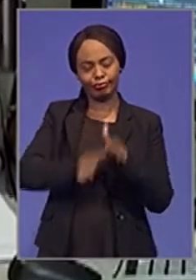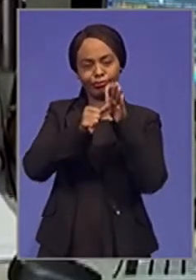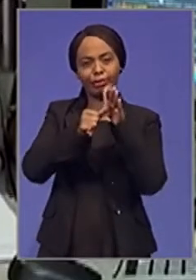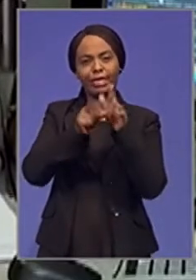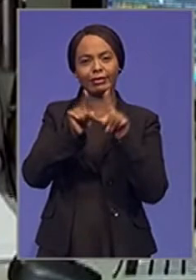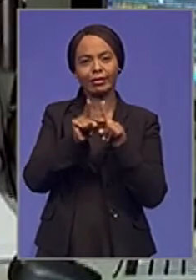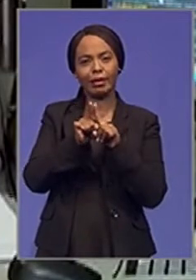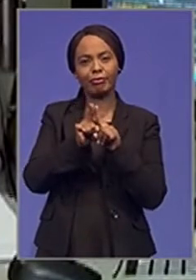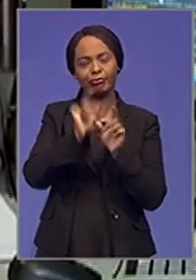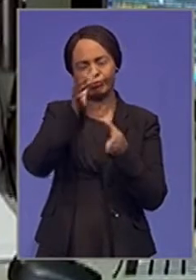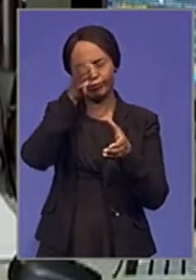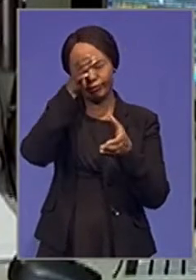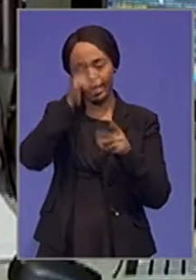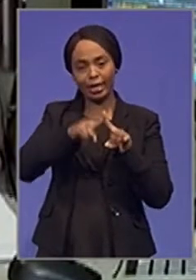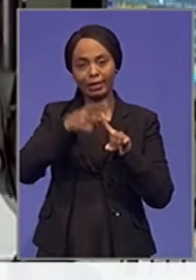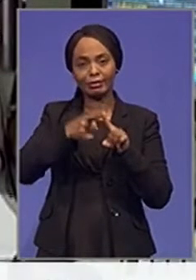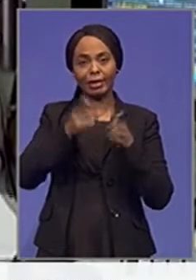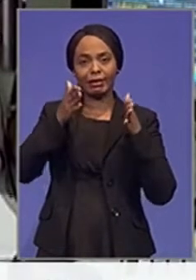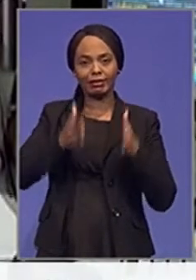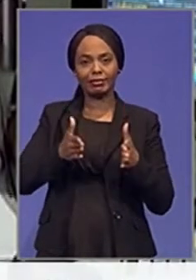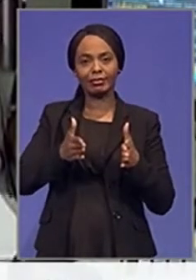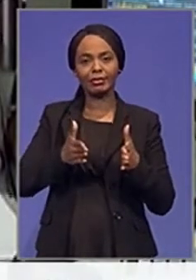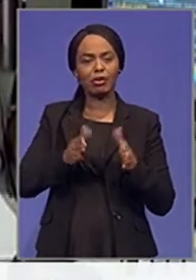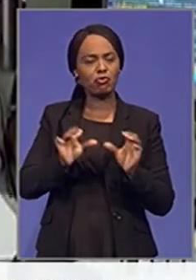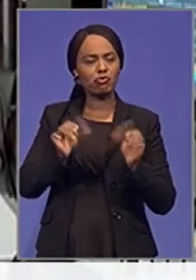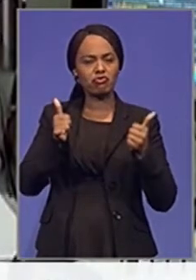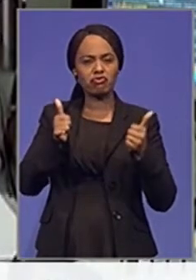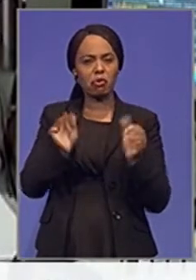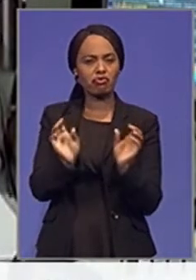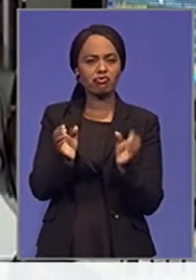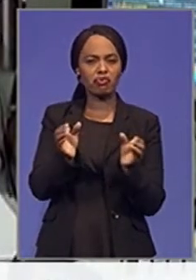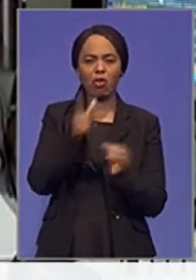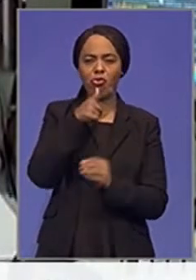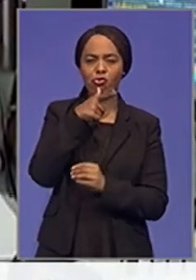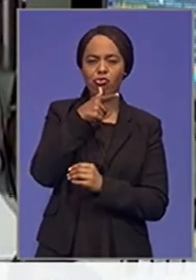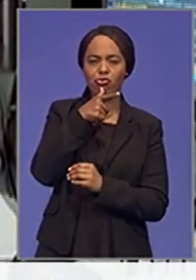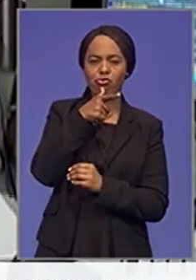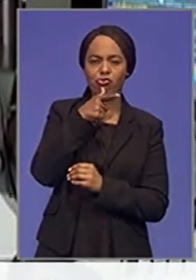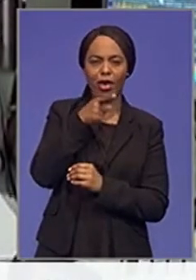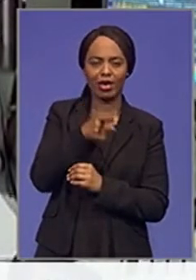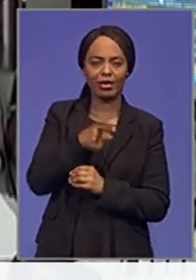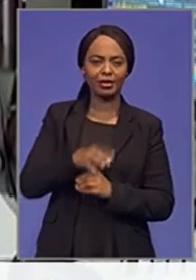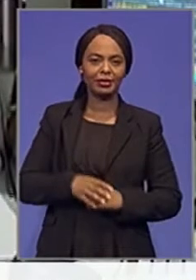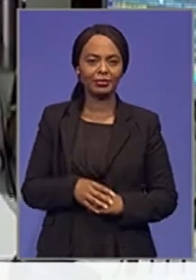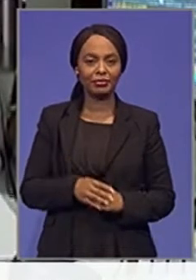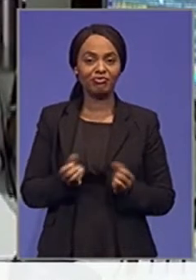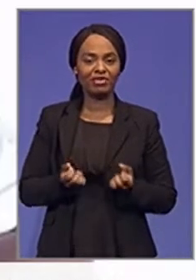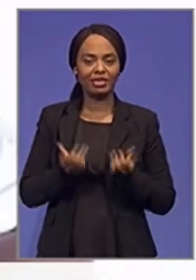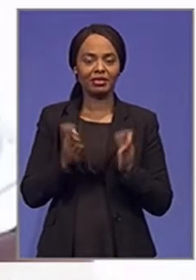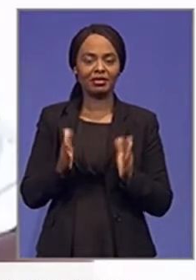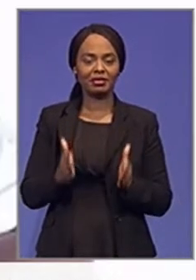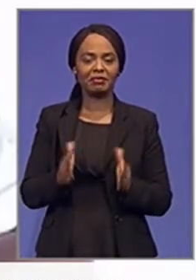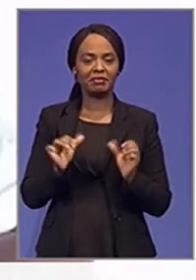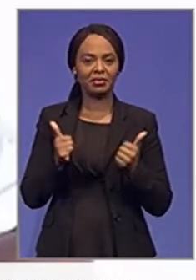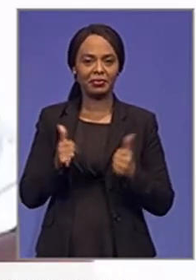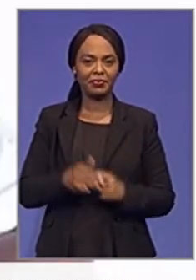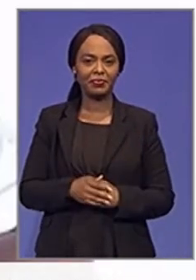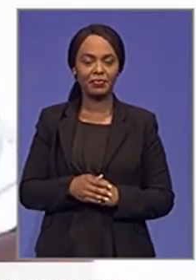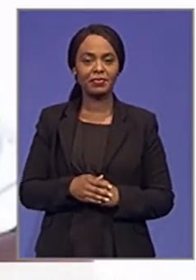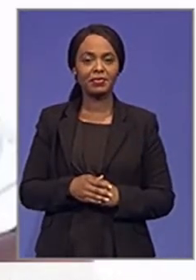Seragamabye go manka nna go tša kgašo go merela amogela ka moka lena gotlhe mo le ka ba le gona magešo ge a ka